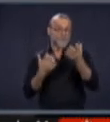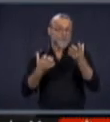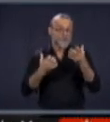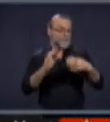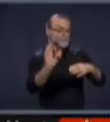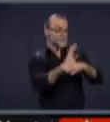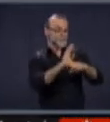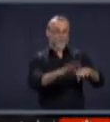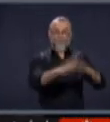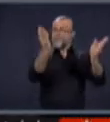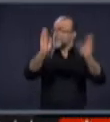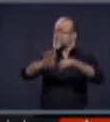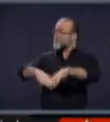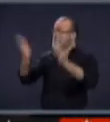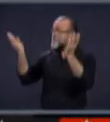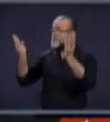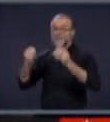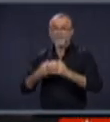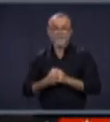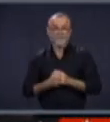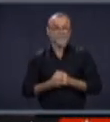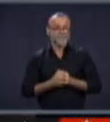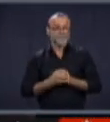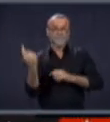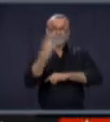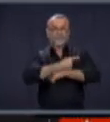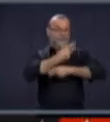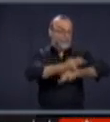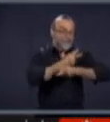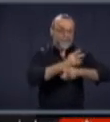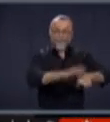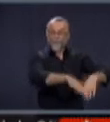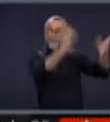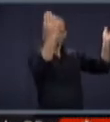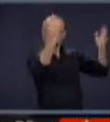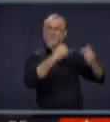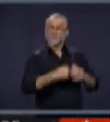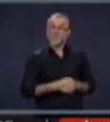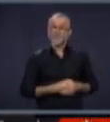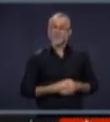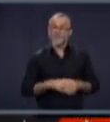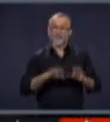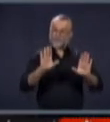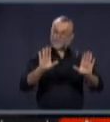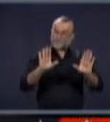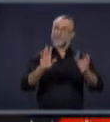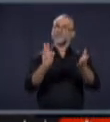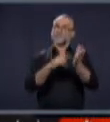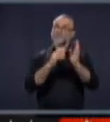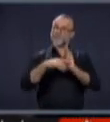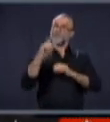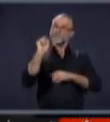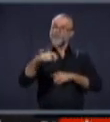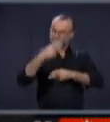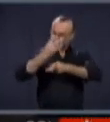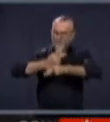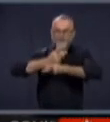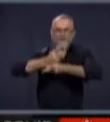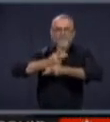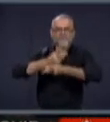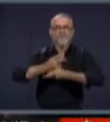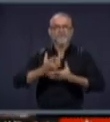voir réouvrir les commerces de détail, les services de garde, nous avons